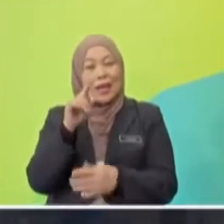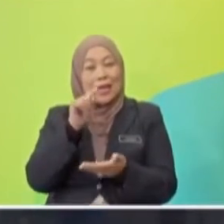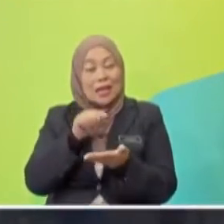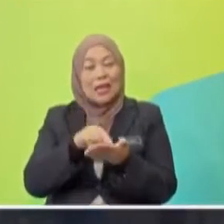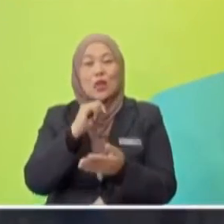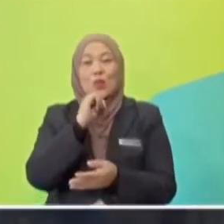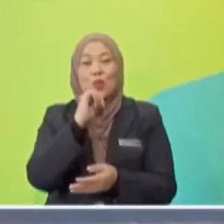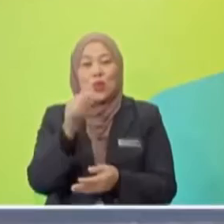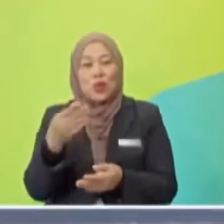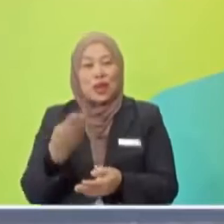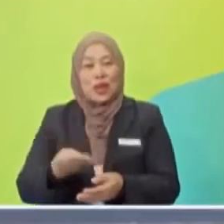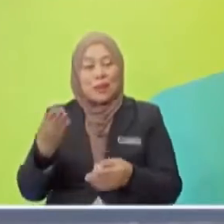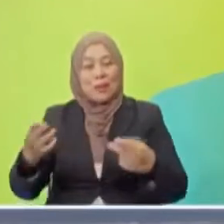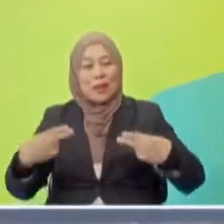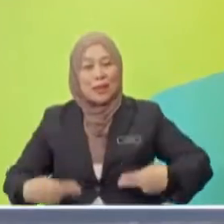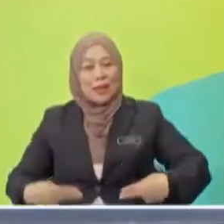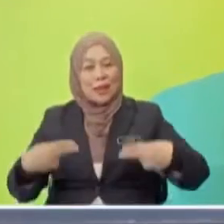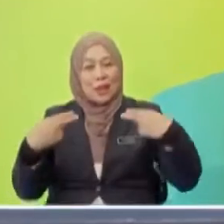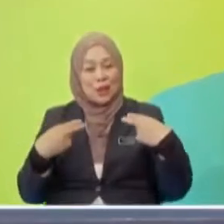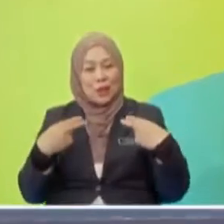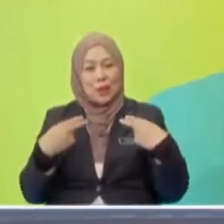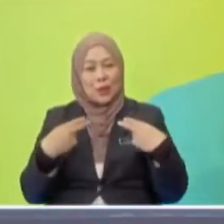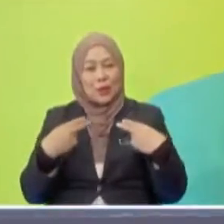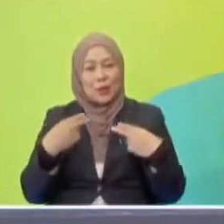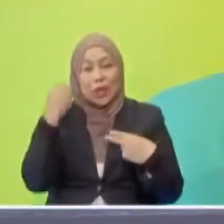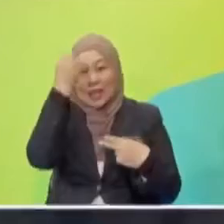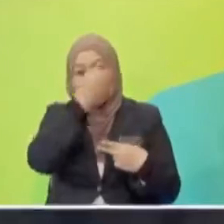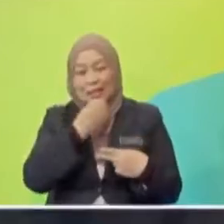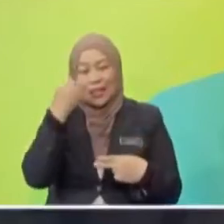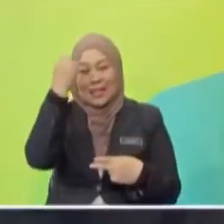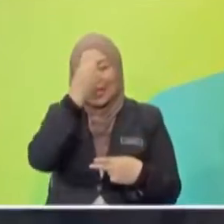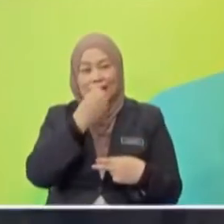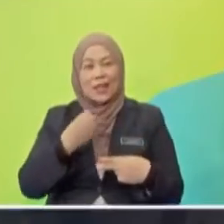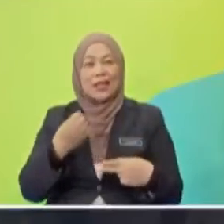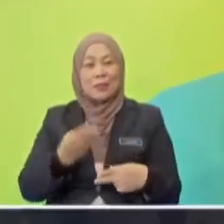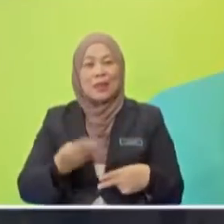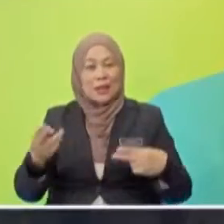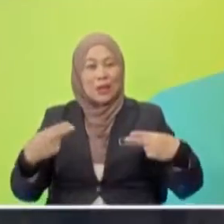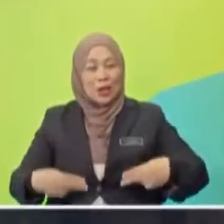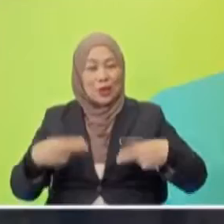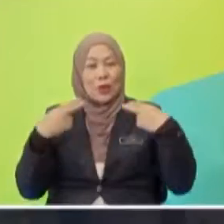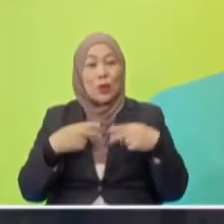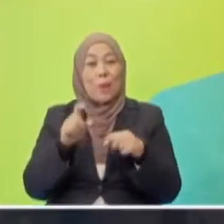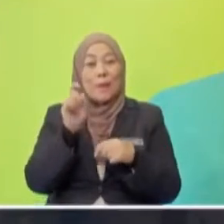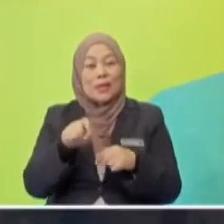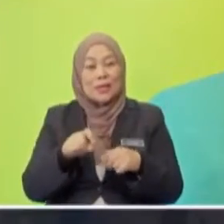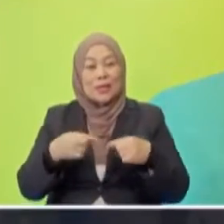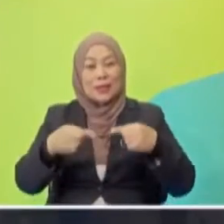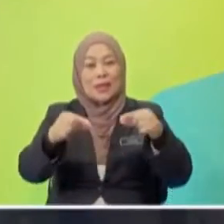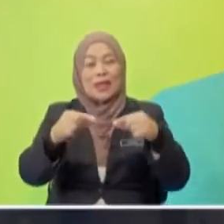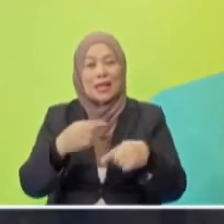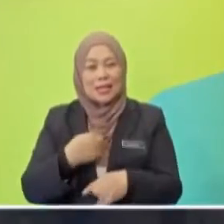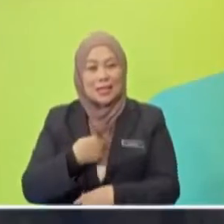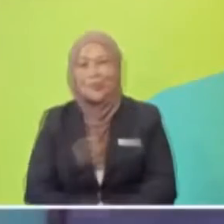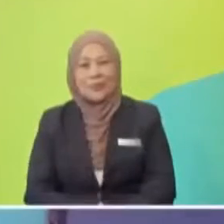bergerak sendiri nah dia ndak tahu tak lagi apa dia ciri-ciri benda hidup dengan ciri-ciri benda buka